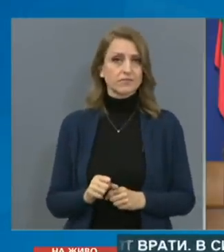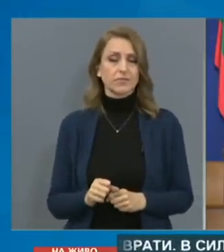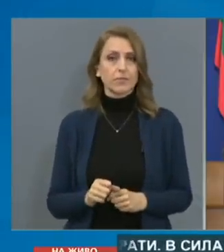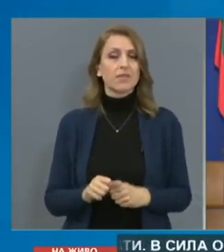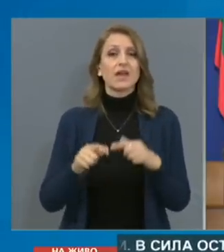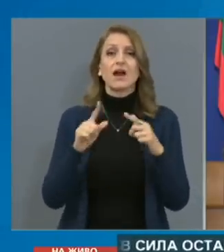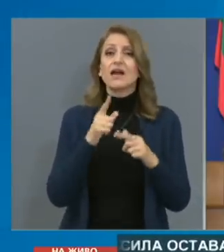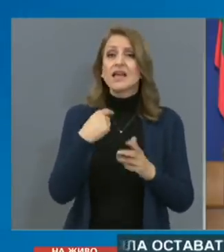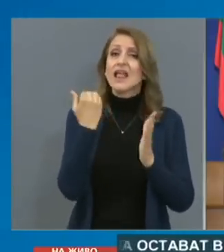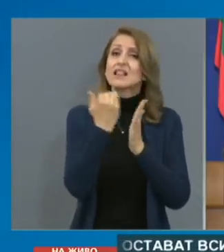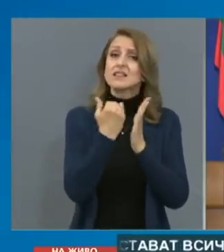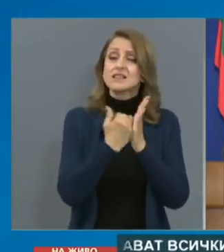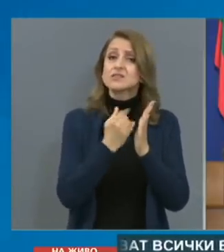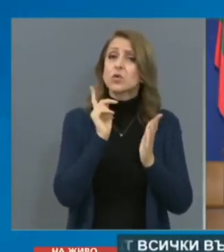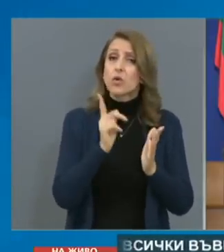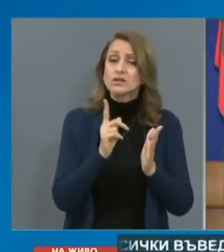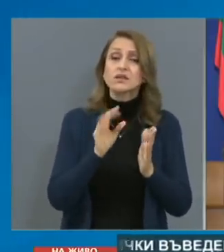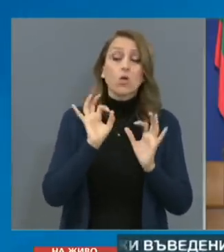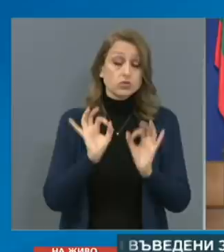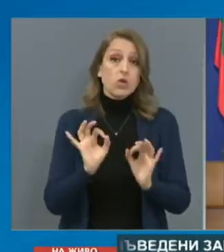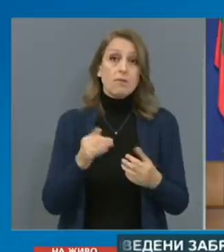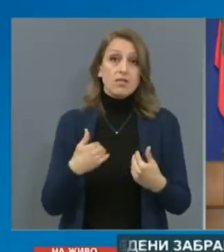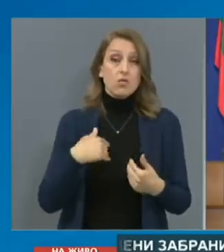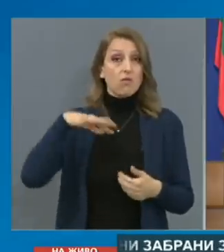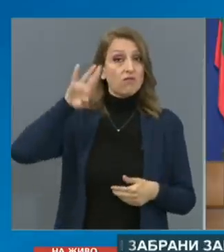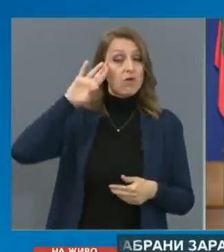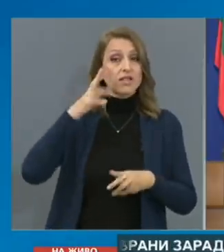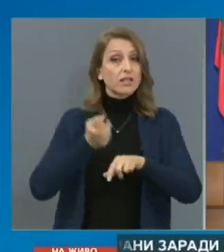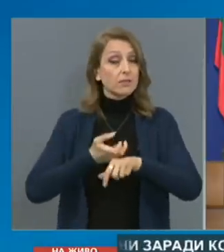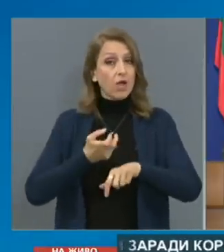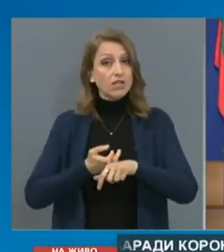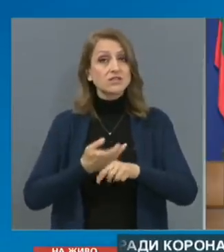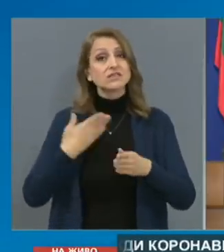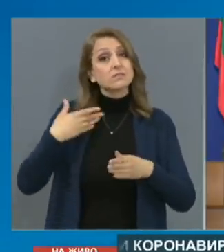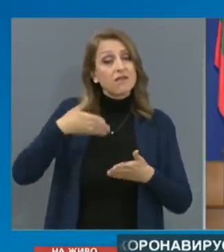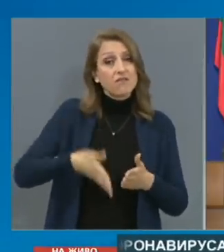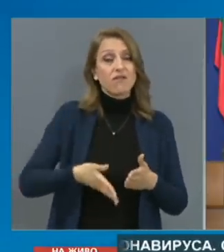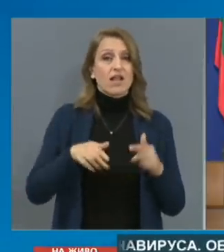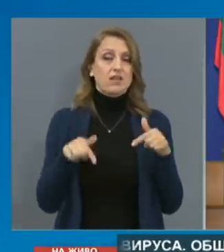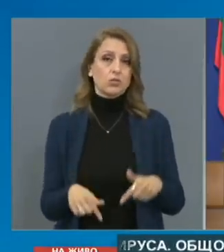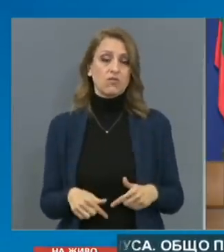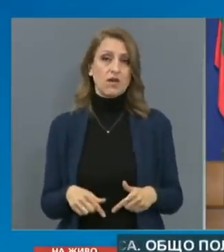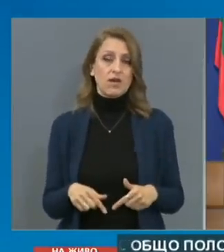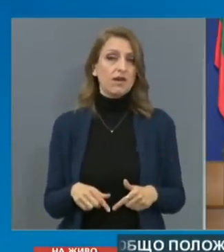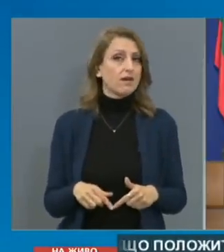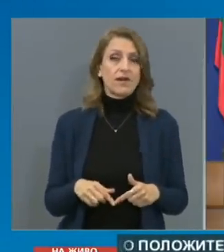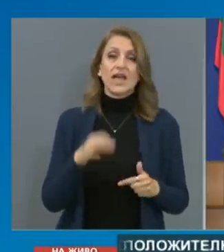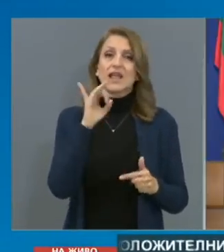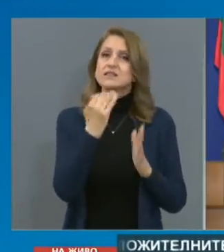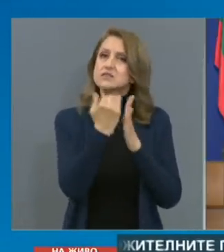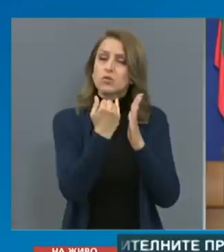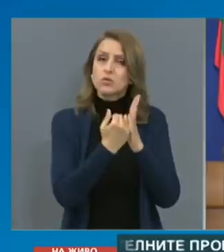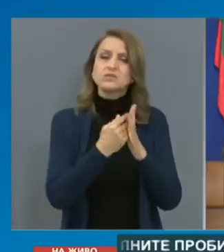Инструкциите, поне в Военно-медицинска академия сме го въвели това нещо, инструкциите се